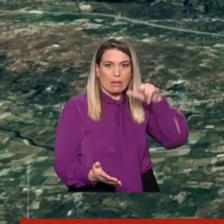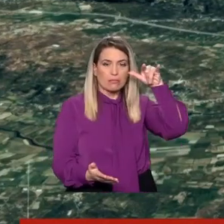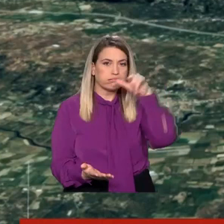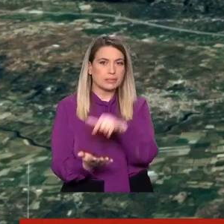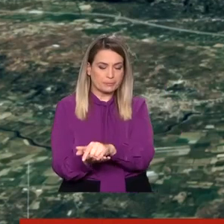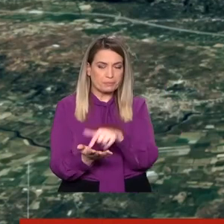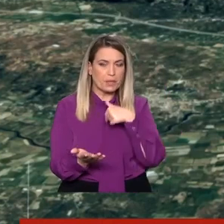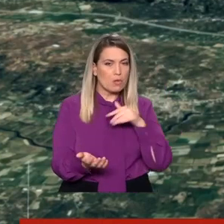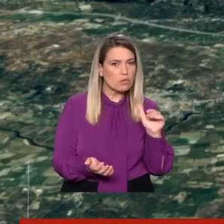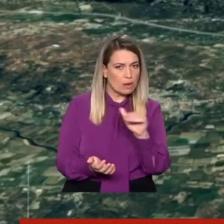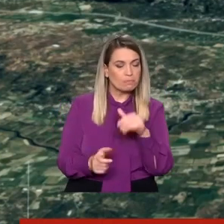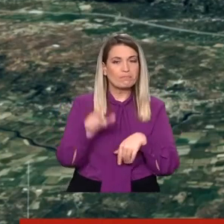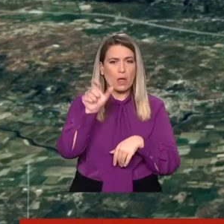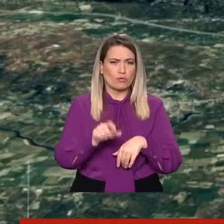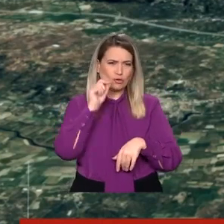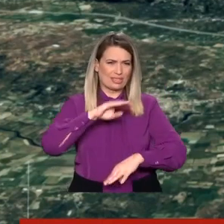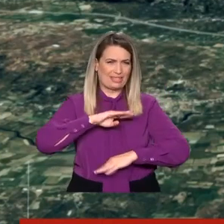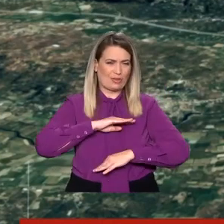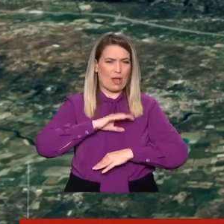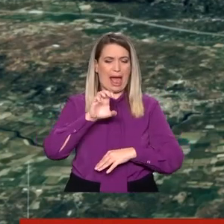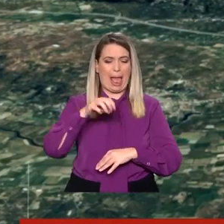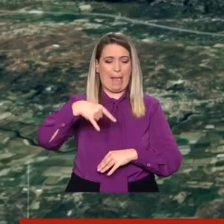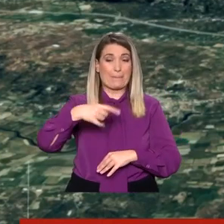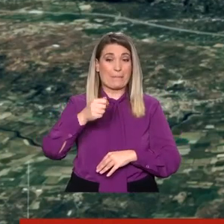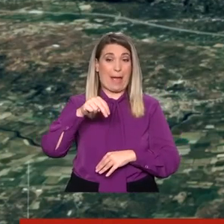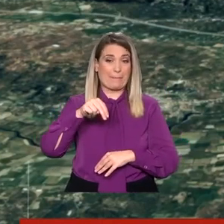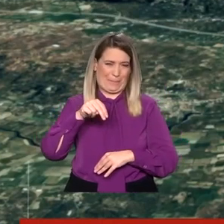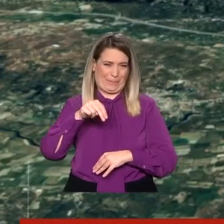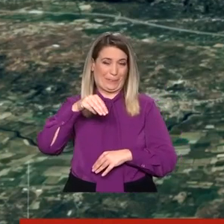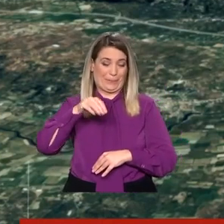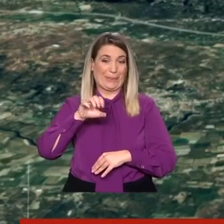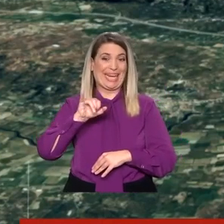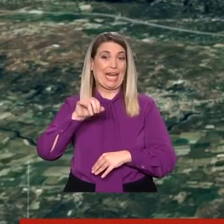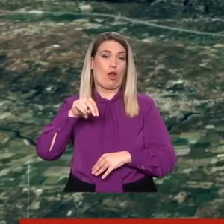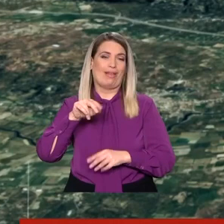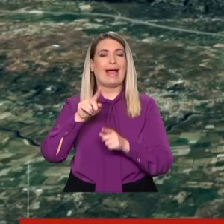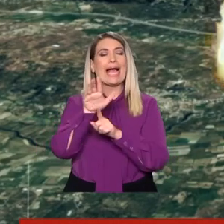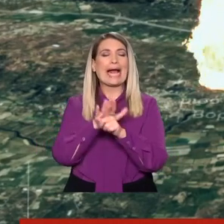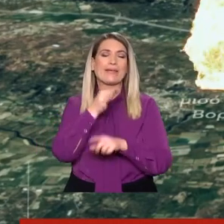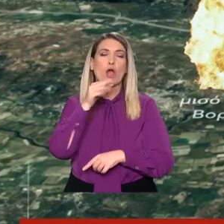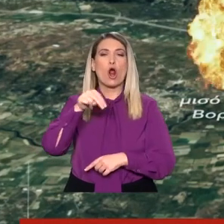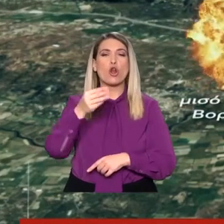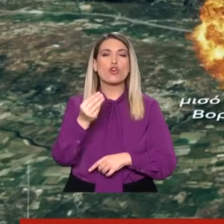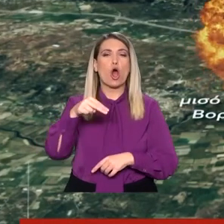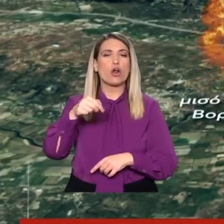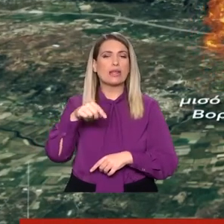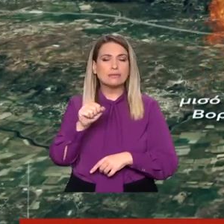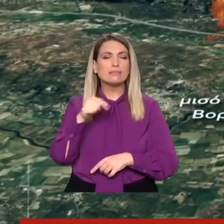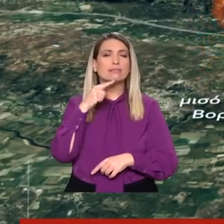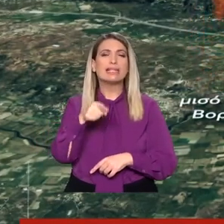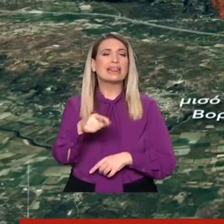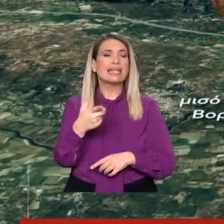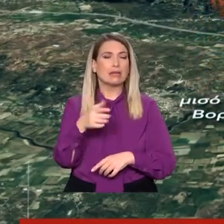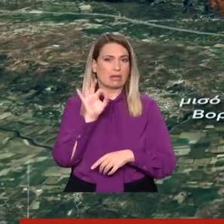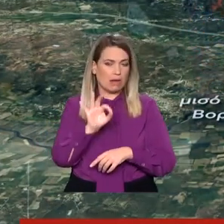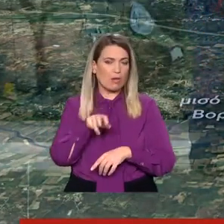ότι ο Νόντας έκανε την ίστατη προσπάθεια να μην πέσει το αεροσκάφος πάνω στο χωριό του. Πρώτα απ' όλα, πες μας αυτό που έχεις από το ρεπορτάζ σου. Υπάρχουν